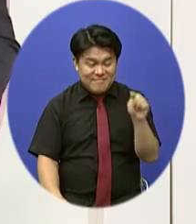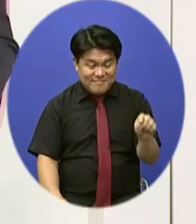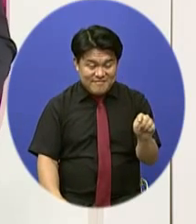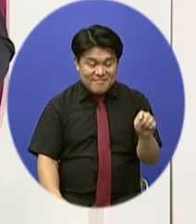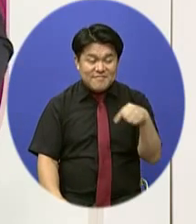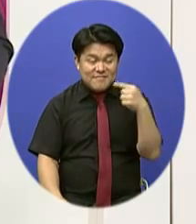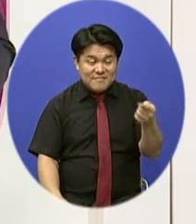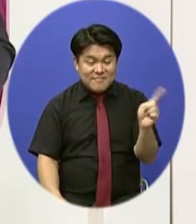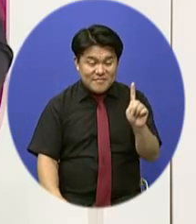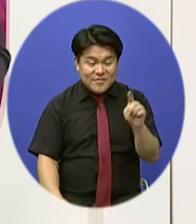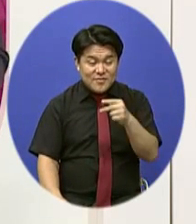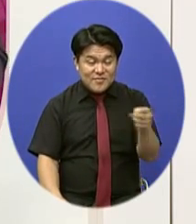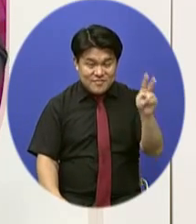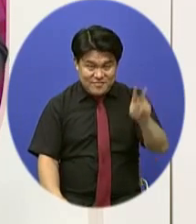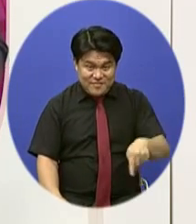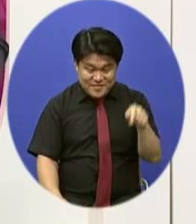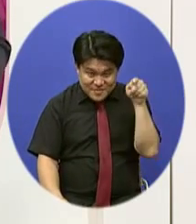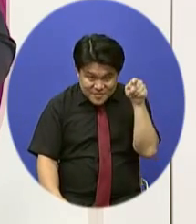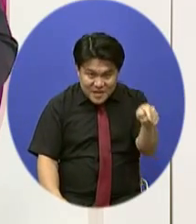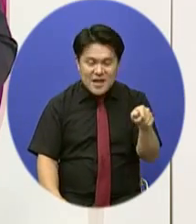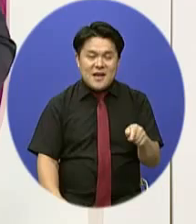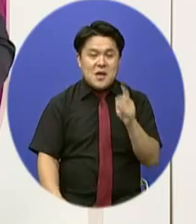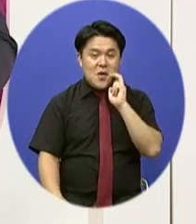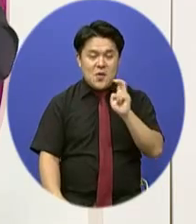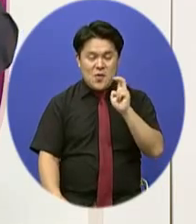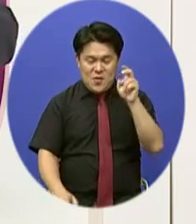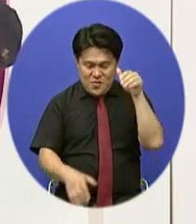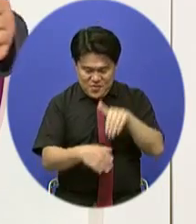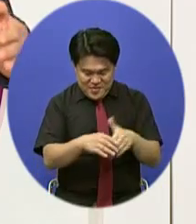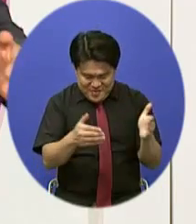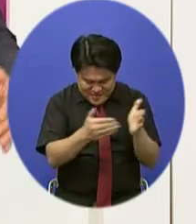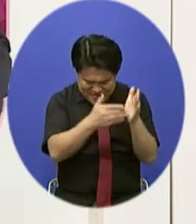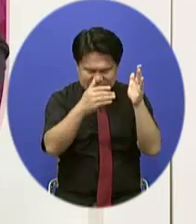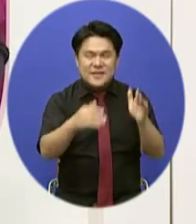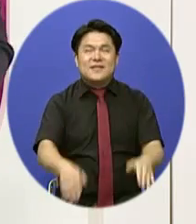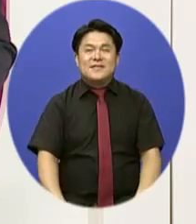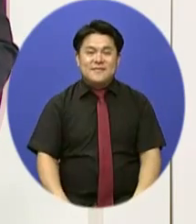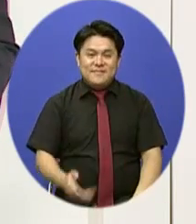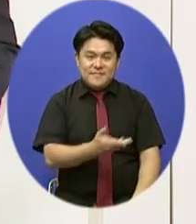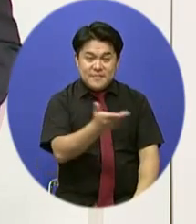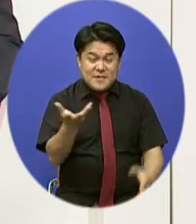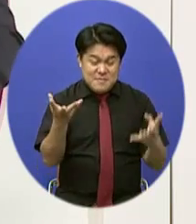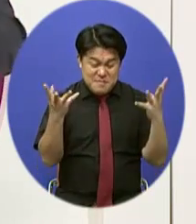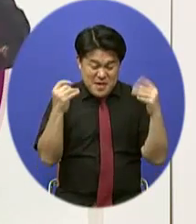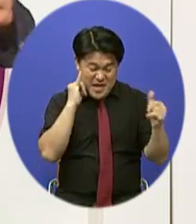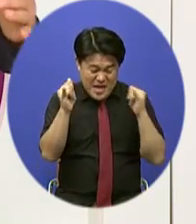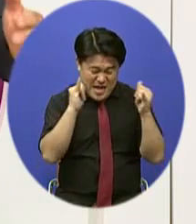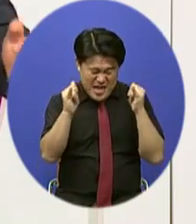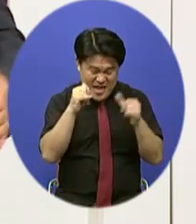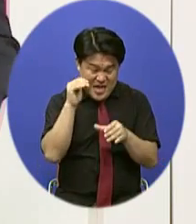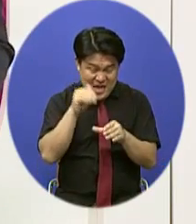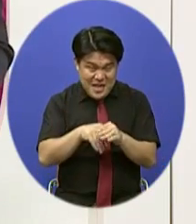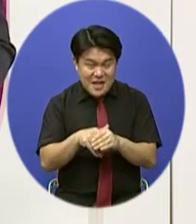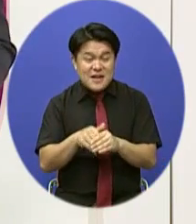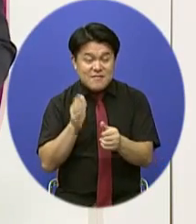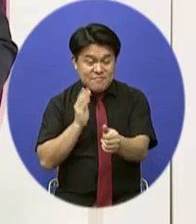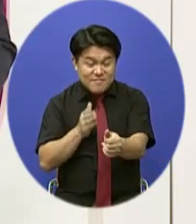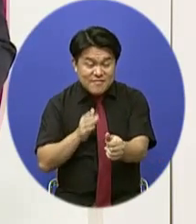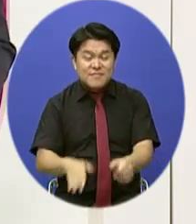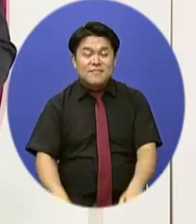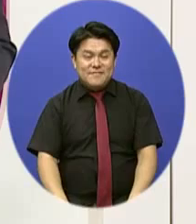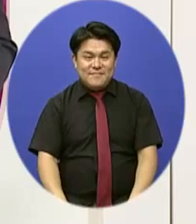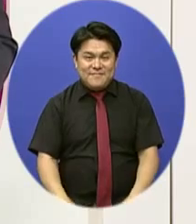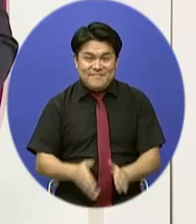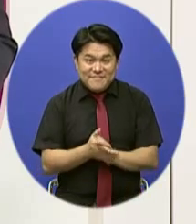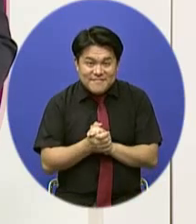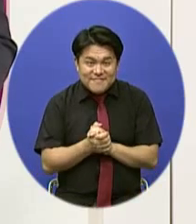3번을 누르시고 우물정자를 누르면 네. 노래 심사가 완료가 됩니다. 여러분 네. 많은 심사 참여